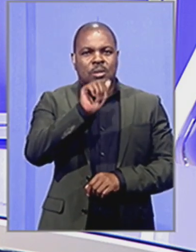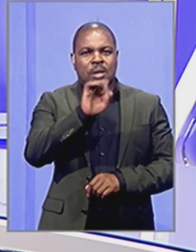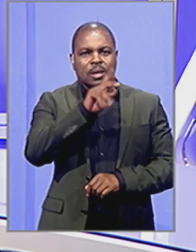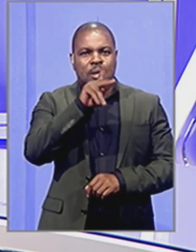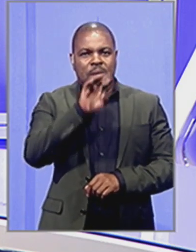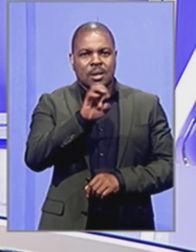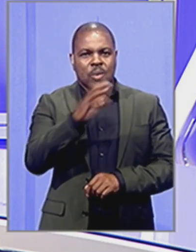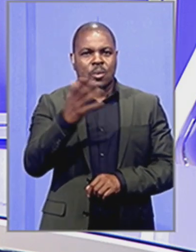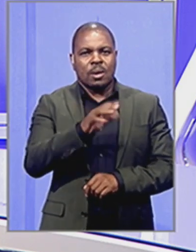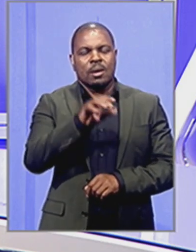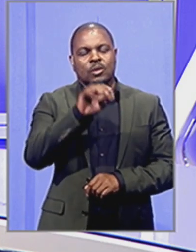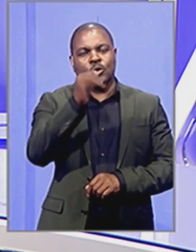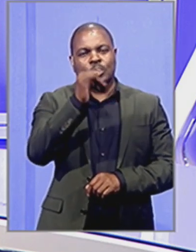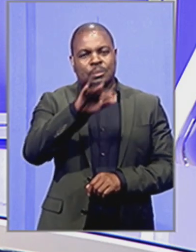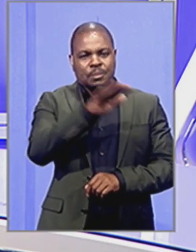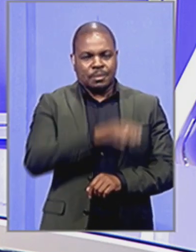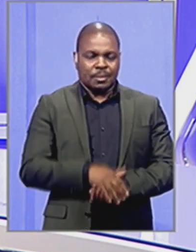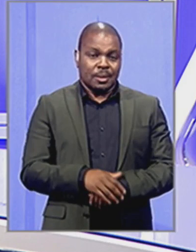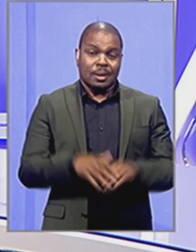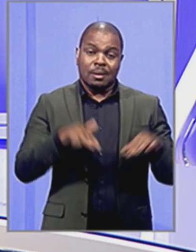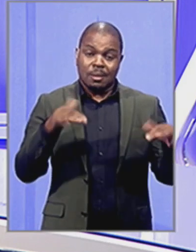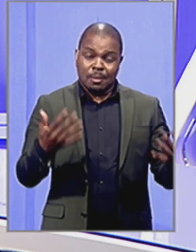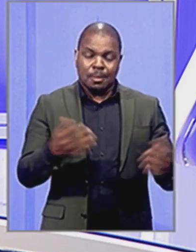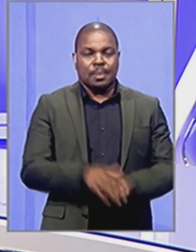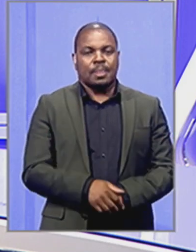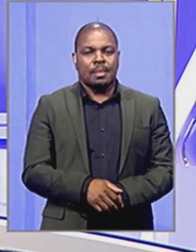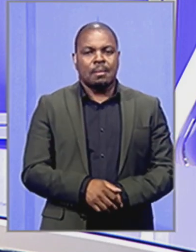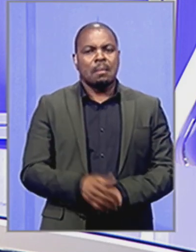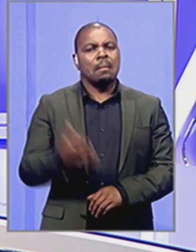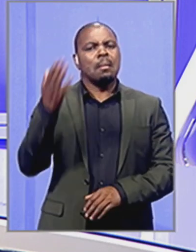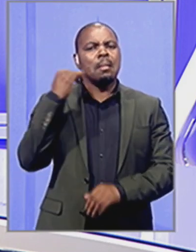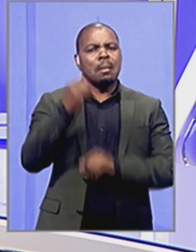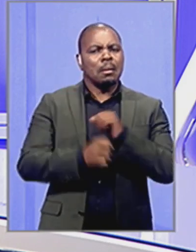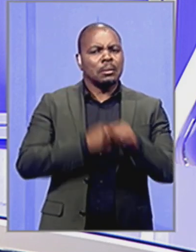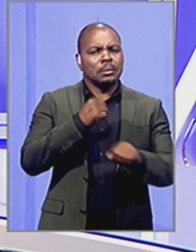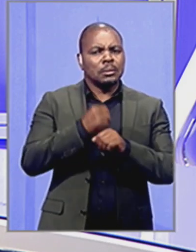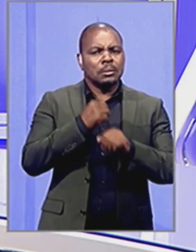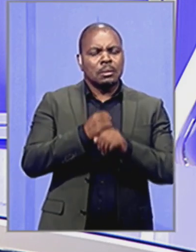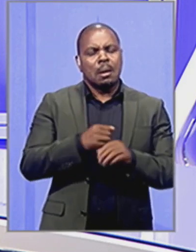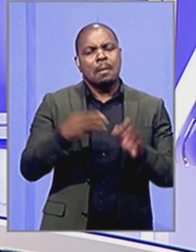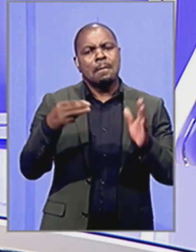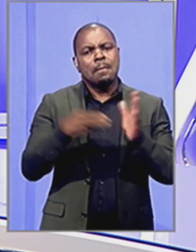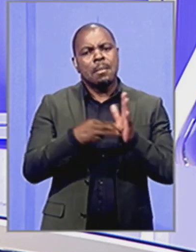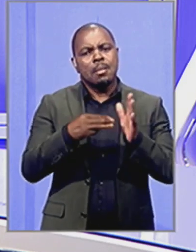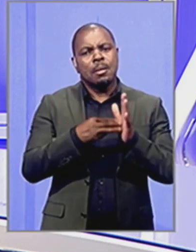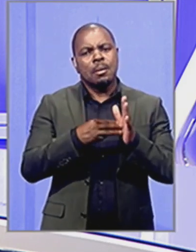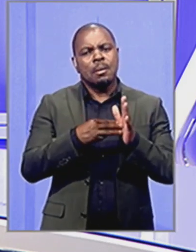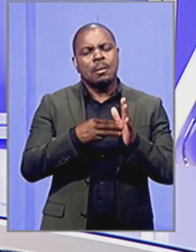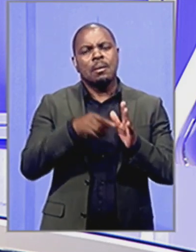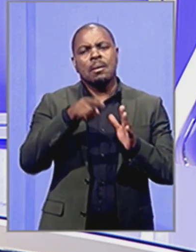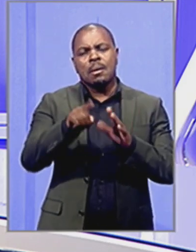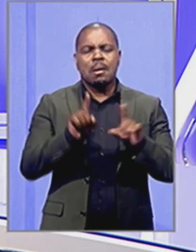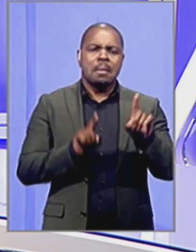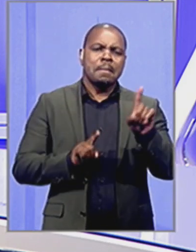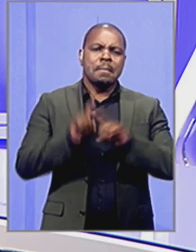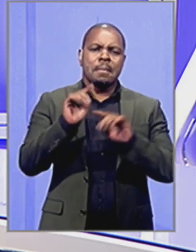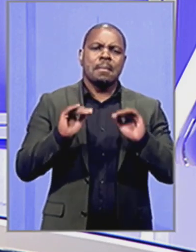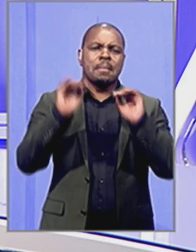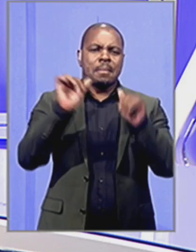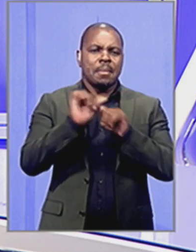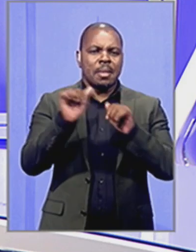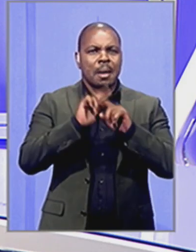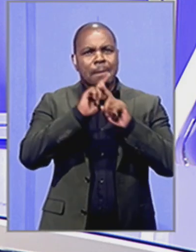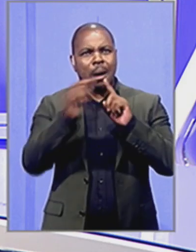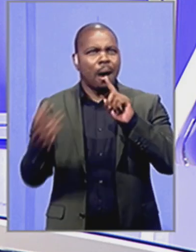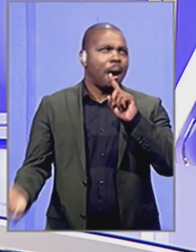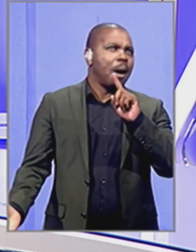Johannesburg. Mahlako le ge le mo Dipoelo tša ngwagola di kaonafetše ka kakaretšo ke nagana gore ga se ra hlwa re fihla mo re